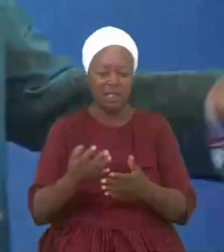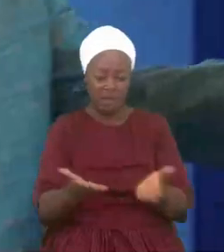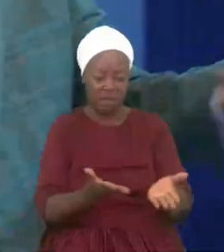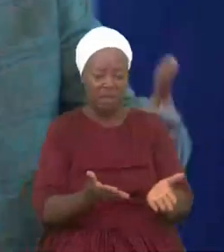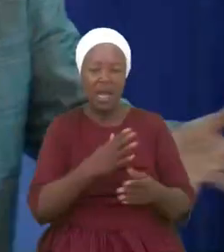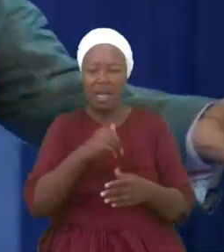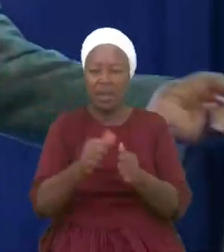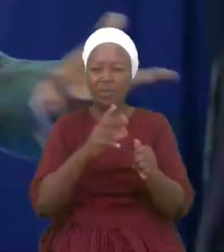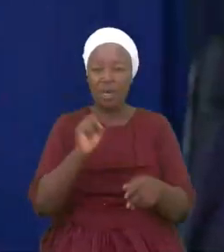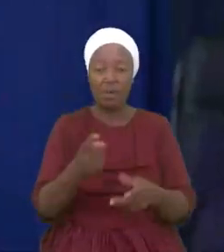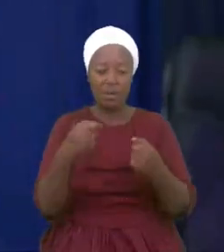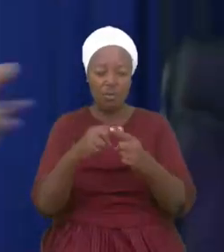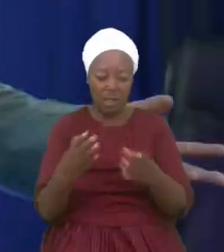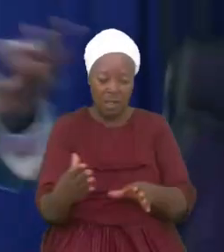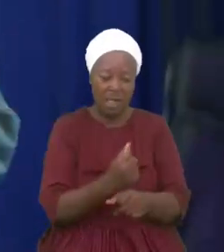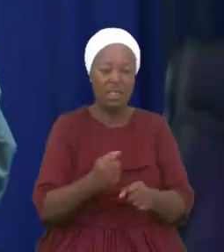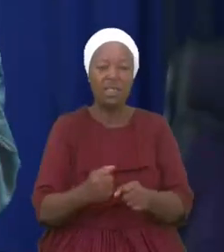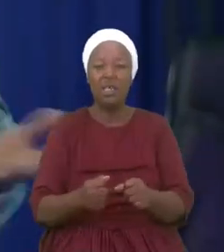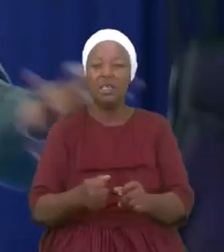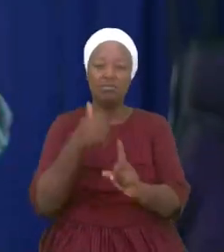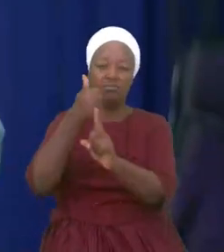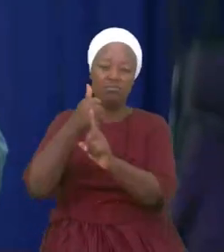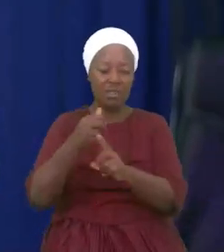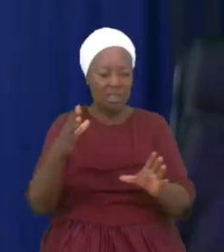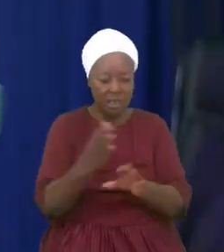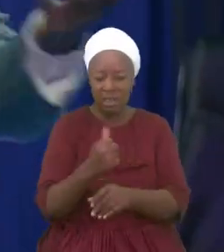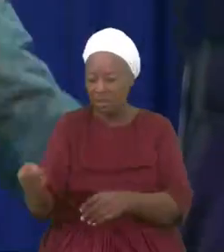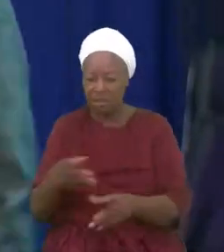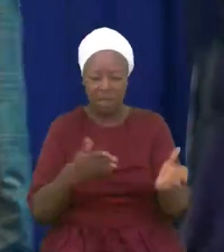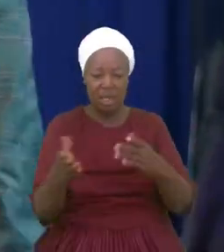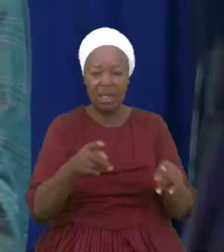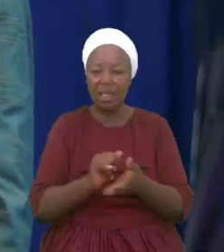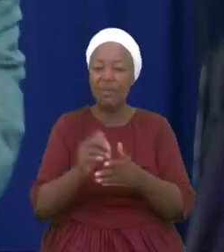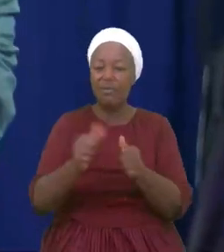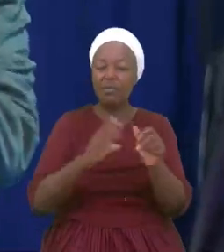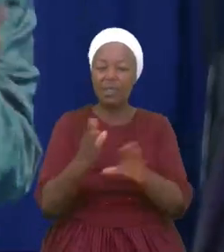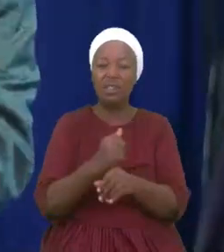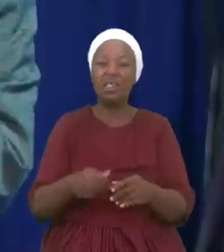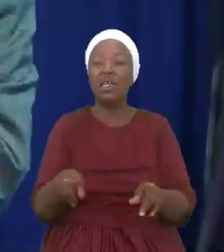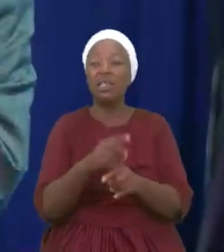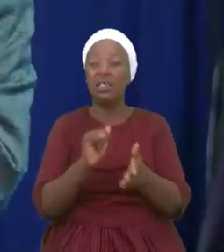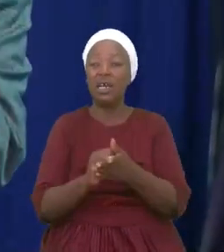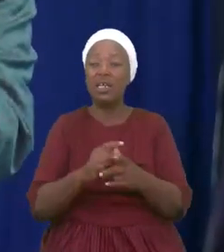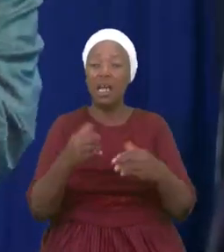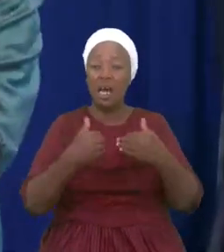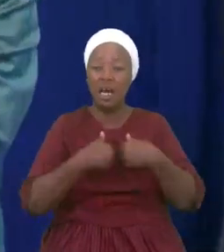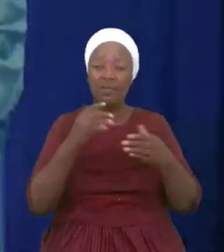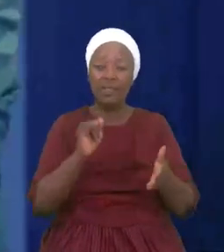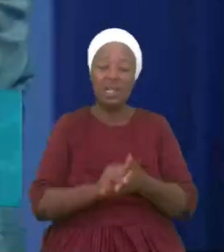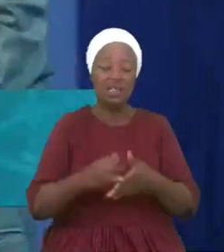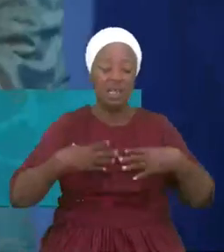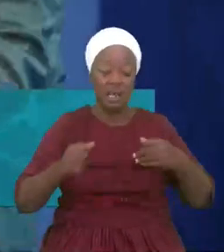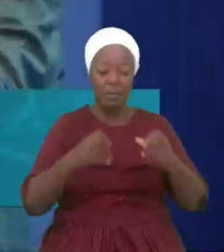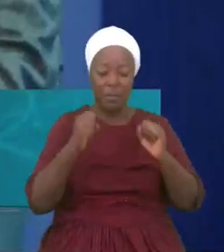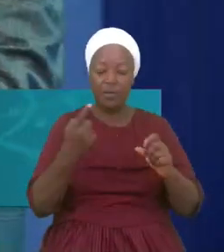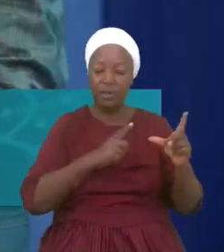la raison par la grâce on ne perd rien c'est gratuit tout le monde peut venir prendre sa guérison prendre sa